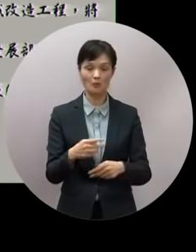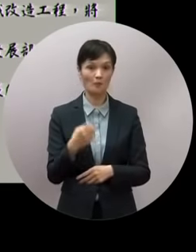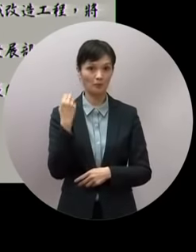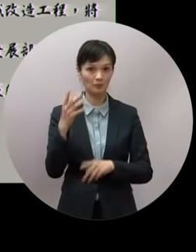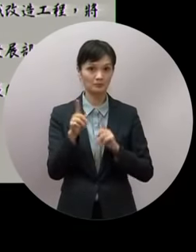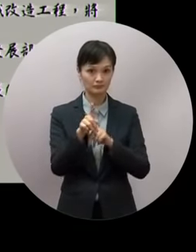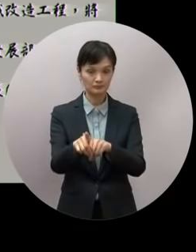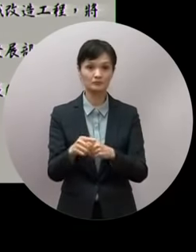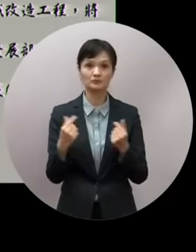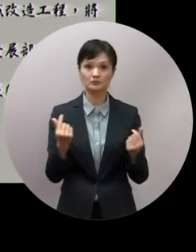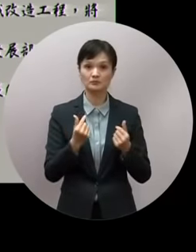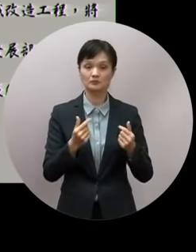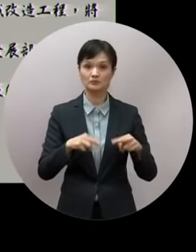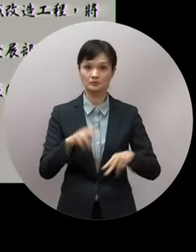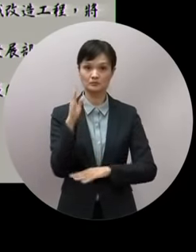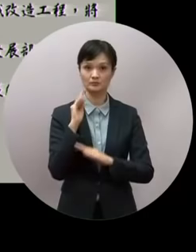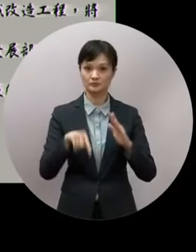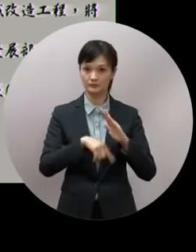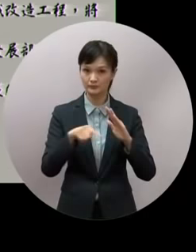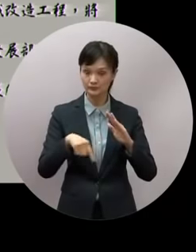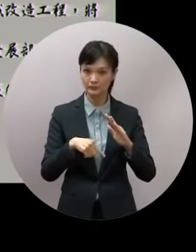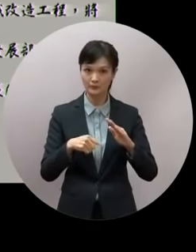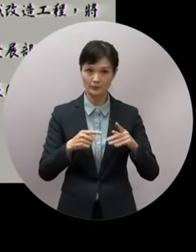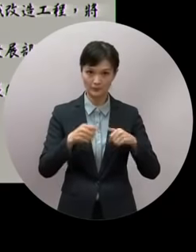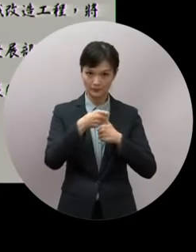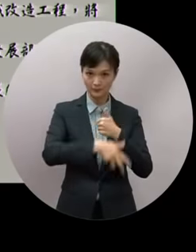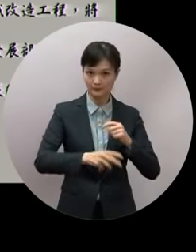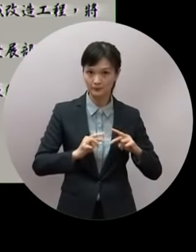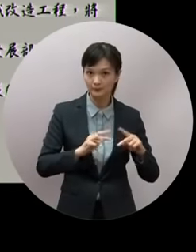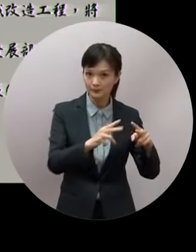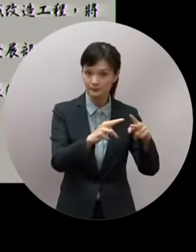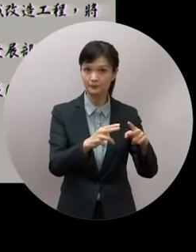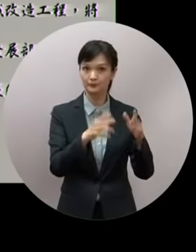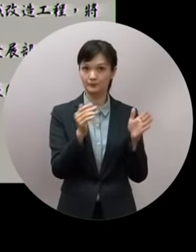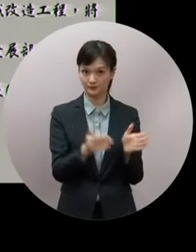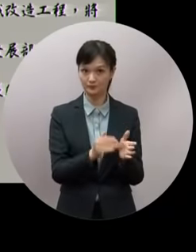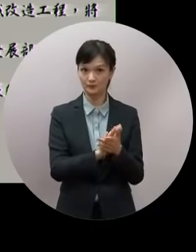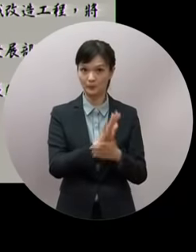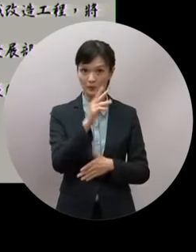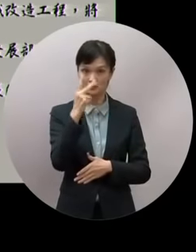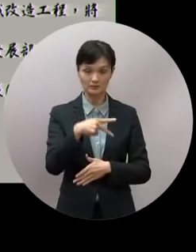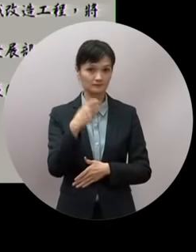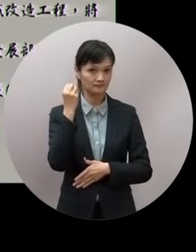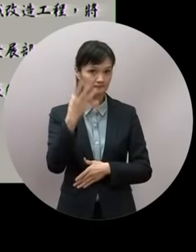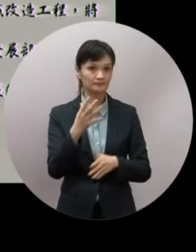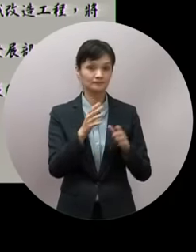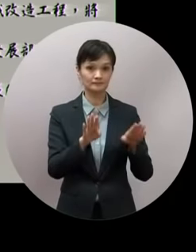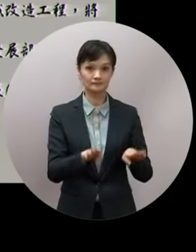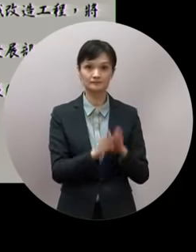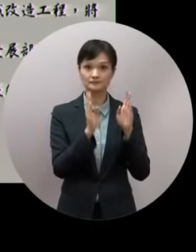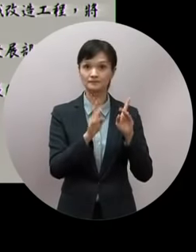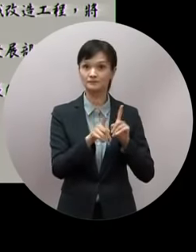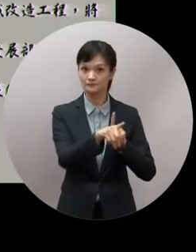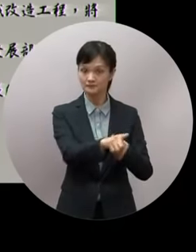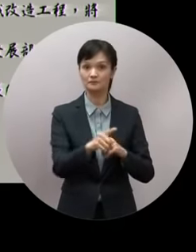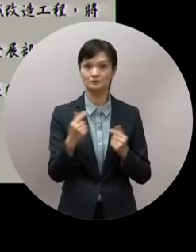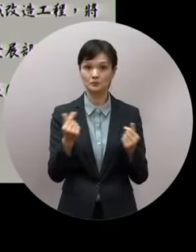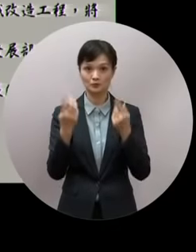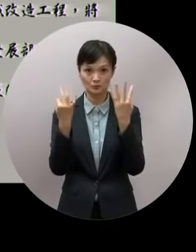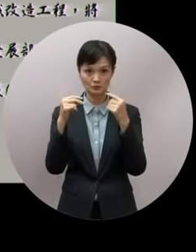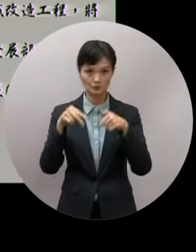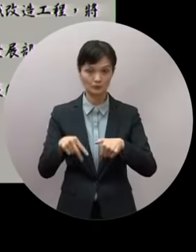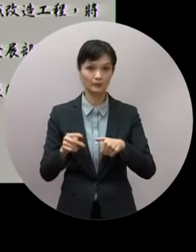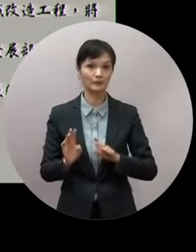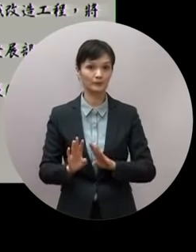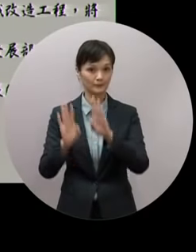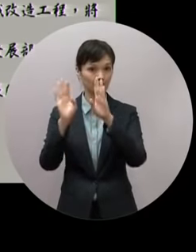将重新盘点后再次启动，包括要成立专责的数位发展部会，调整